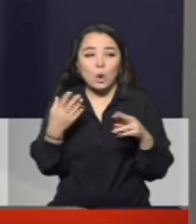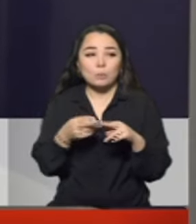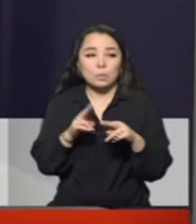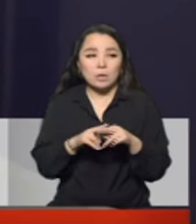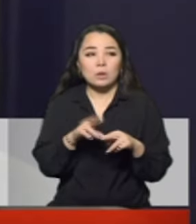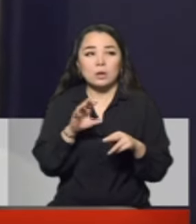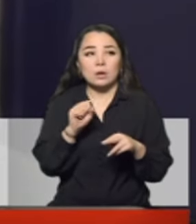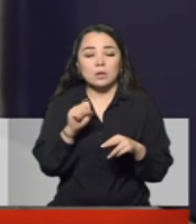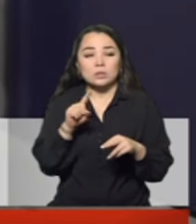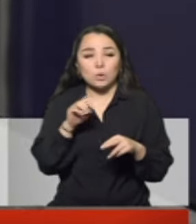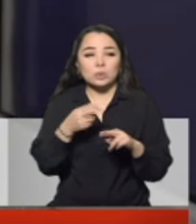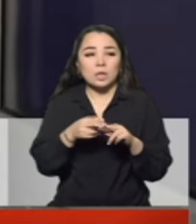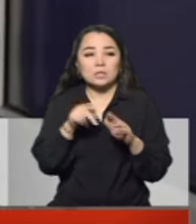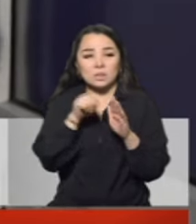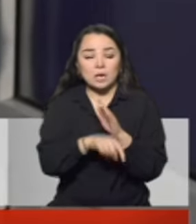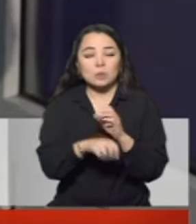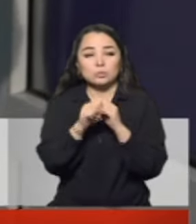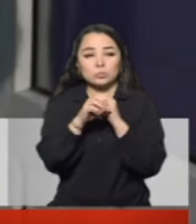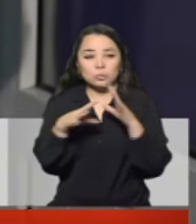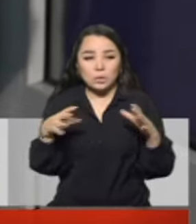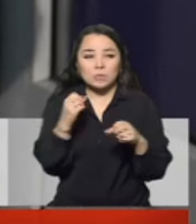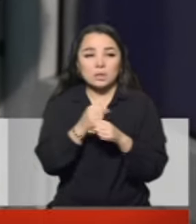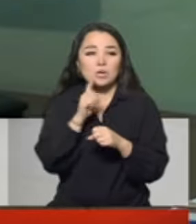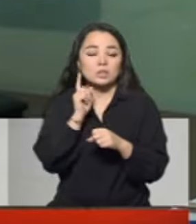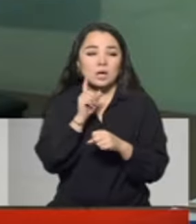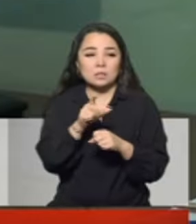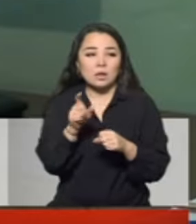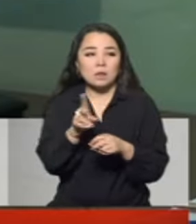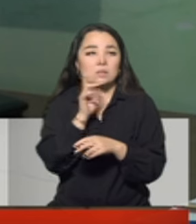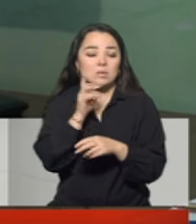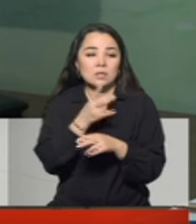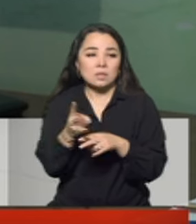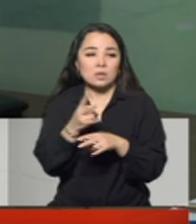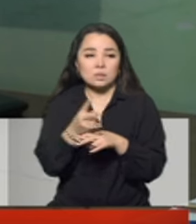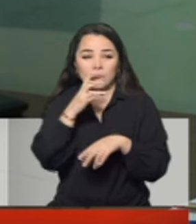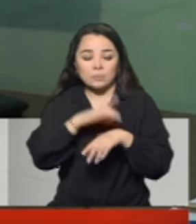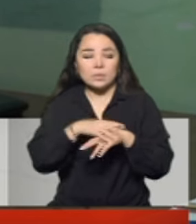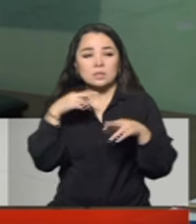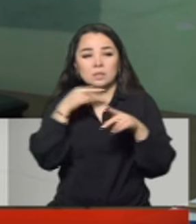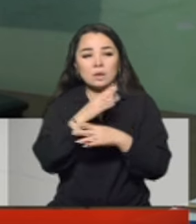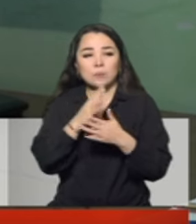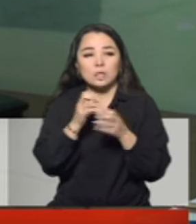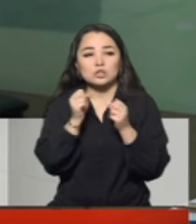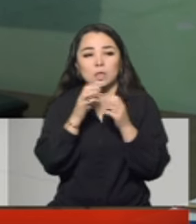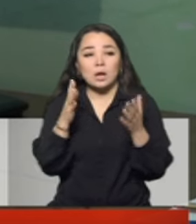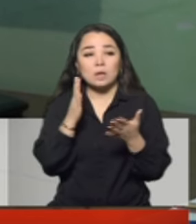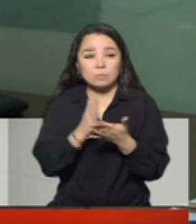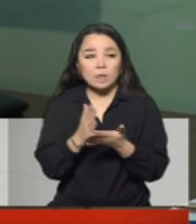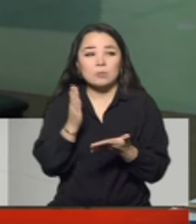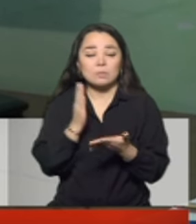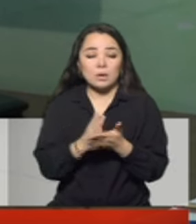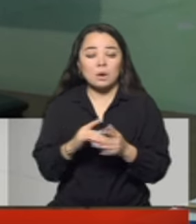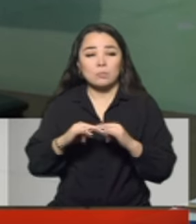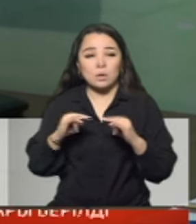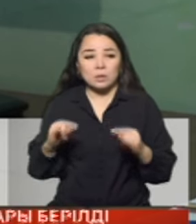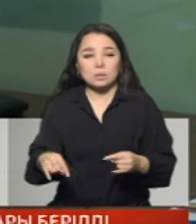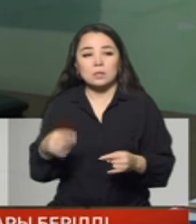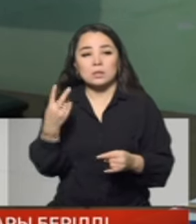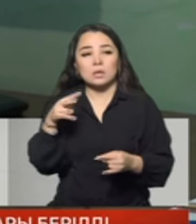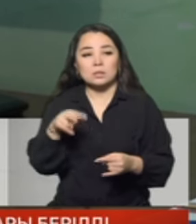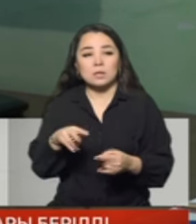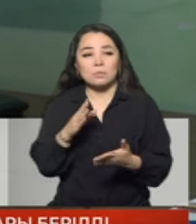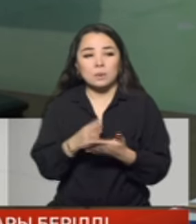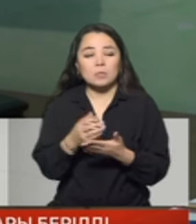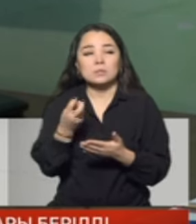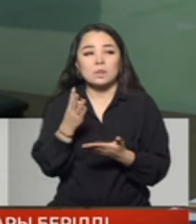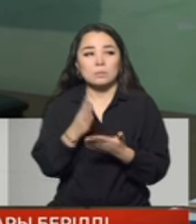сол азот оксидін осындай шарларға толтырып жастарды улауда. Сәлематсыз ба? Шар бар ма? Бар, бар, балонда 2 литр бар. 2